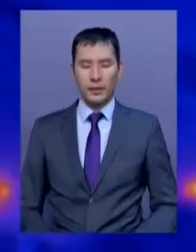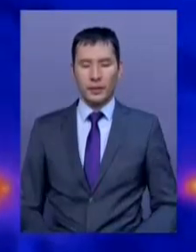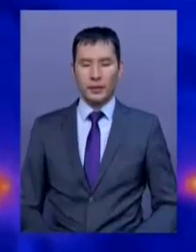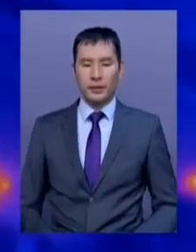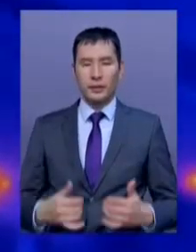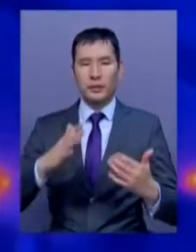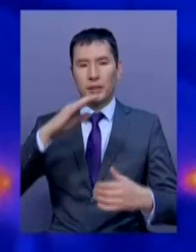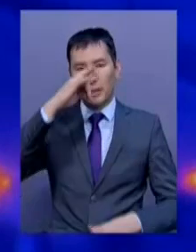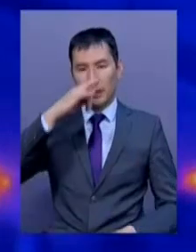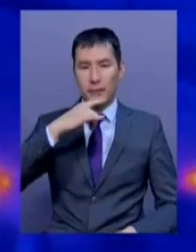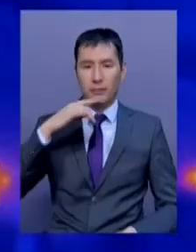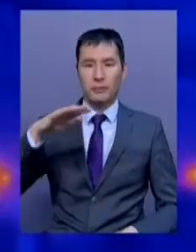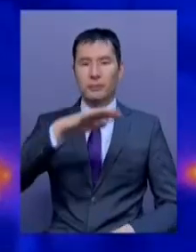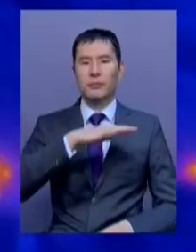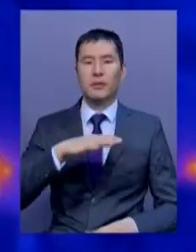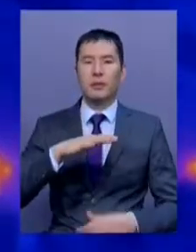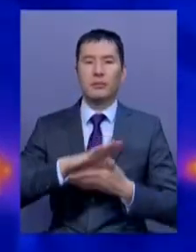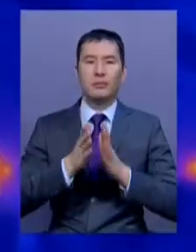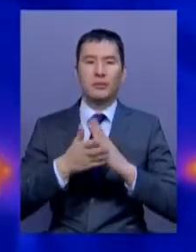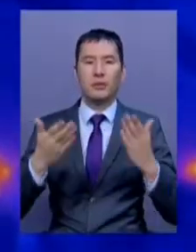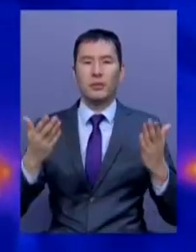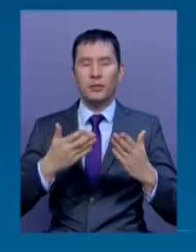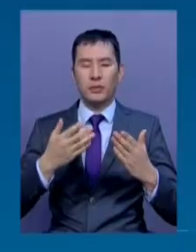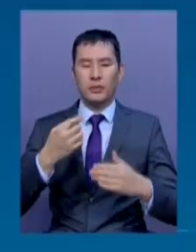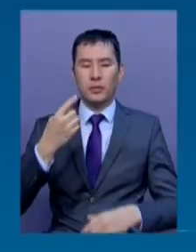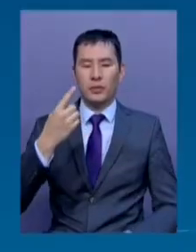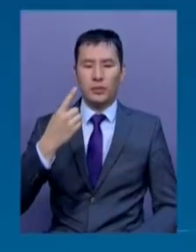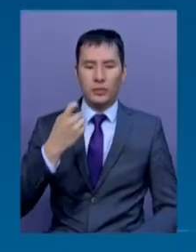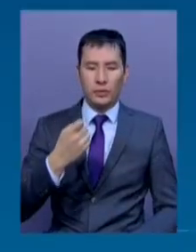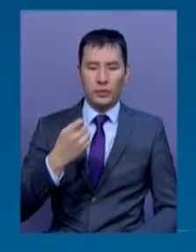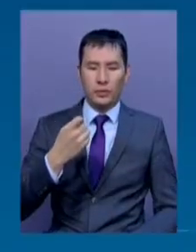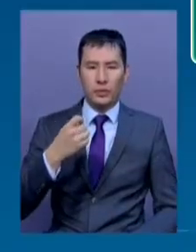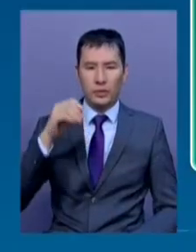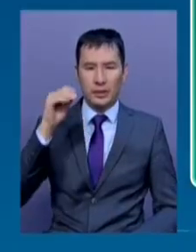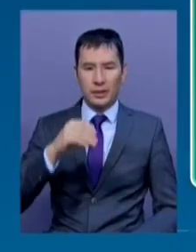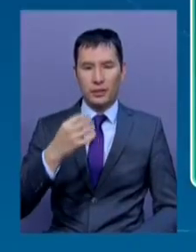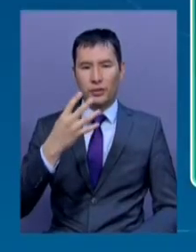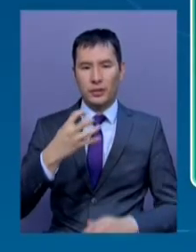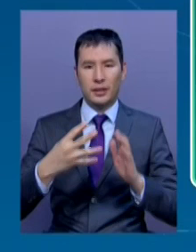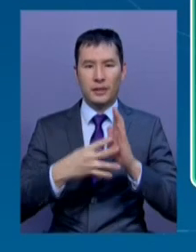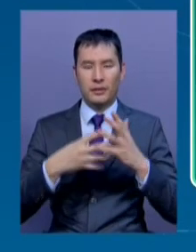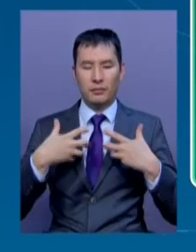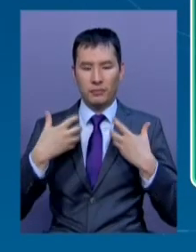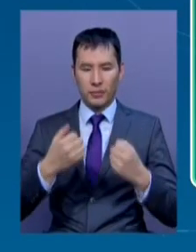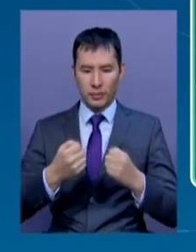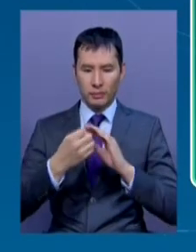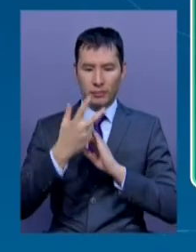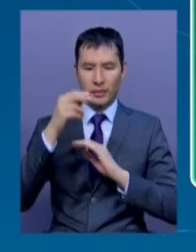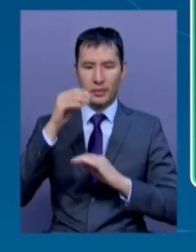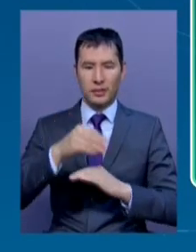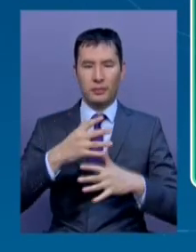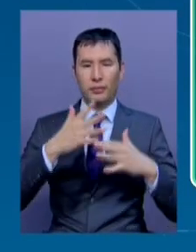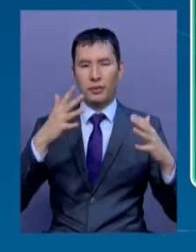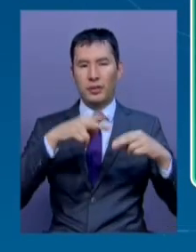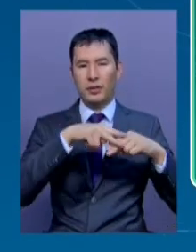Ал Қазақстанда коронавирустан айыққандар саны 100409-ға жетті. Оның 13552-сі Нұр-Сұлтанда